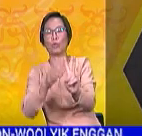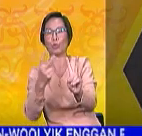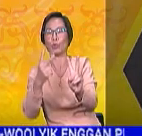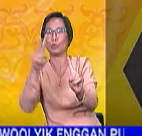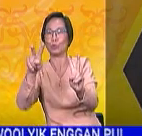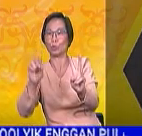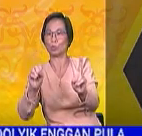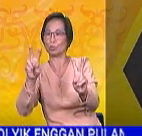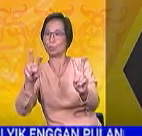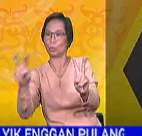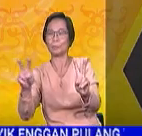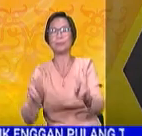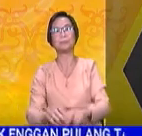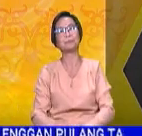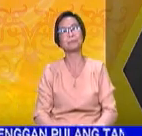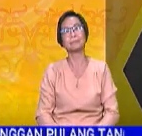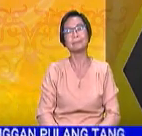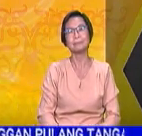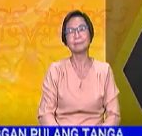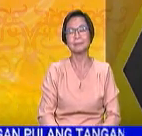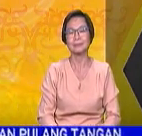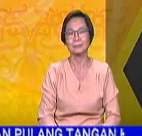Feb 2002